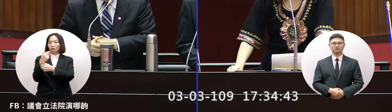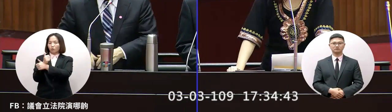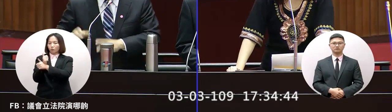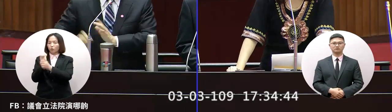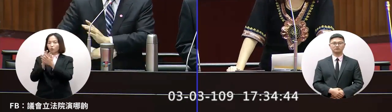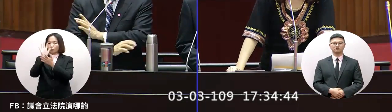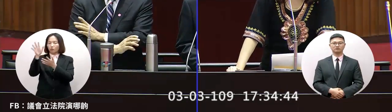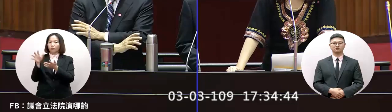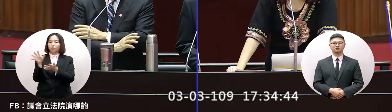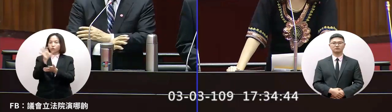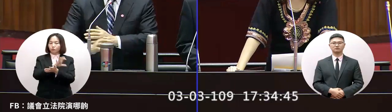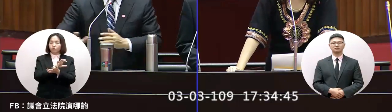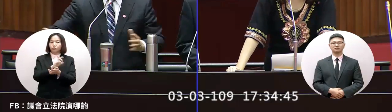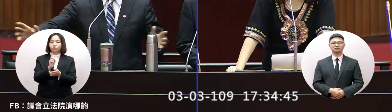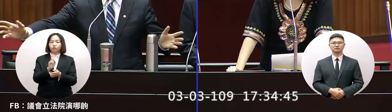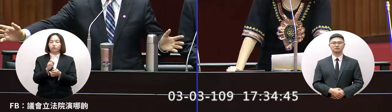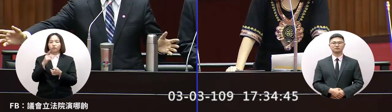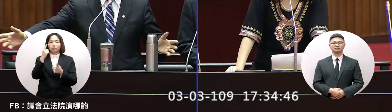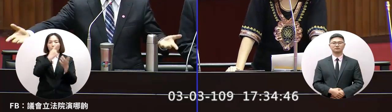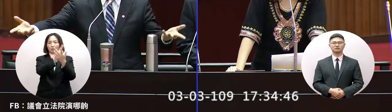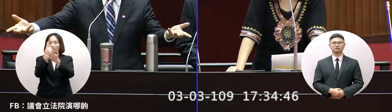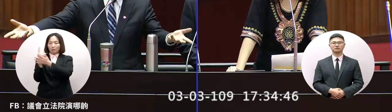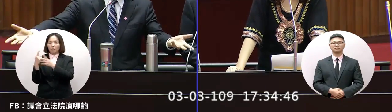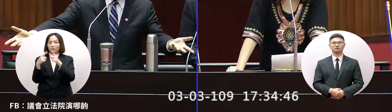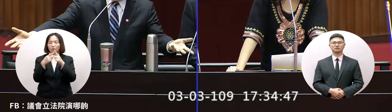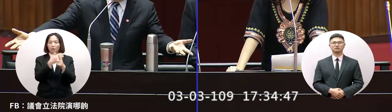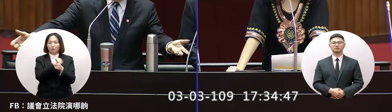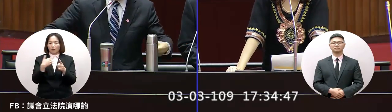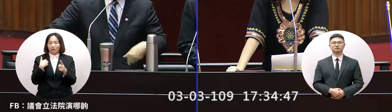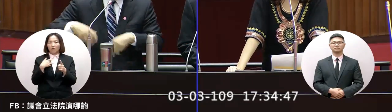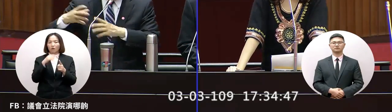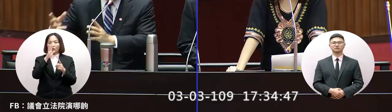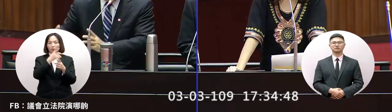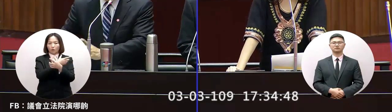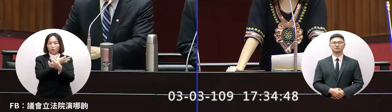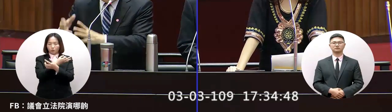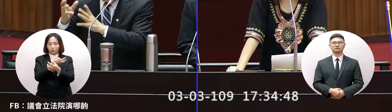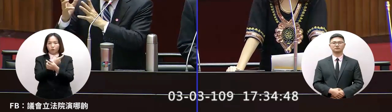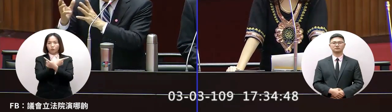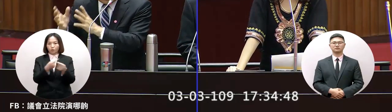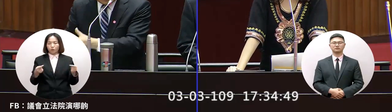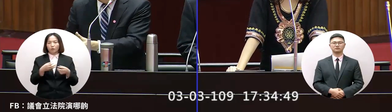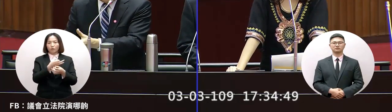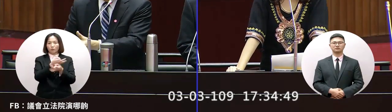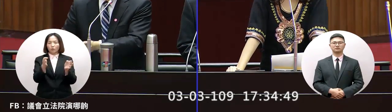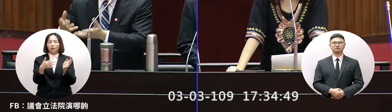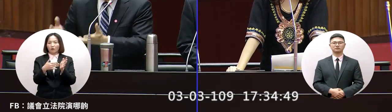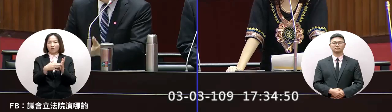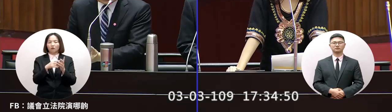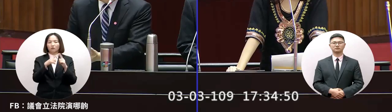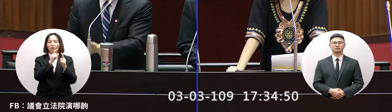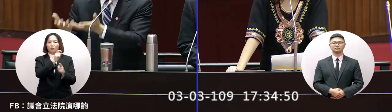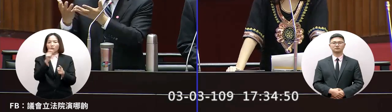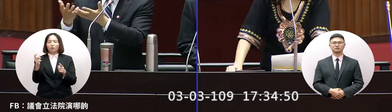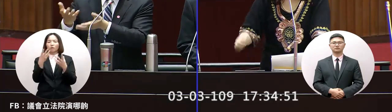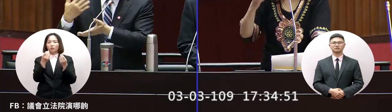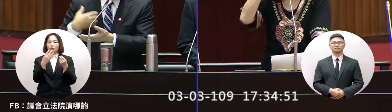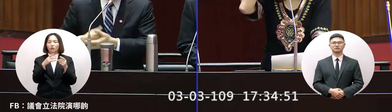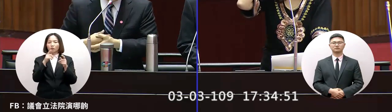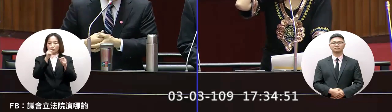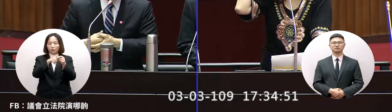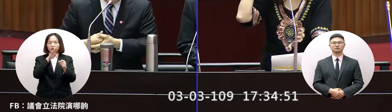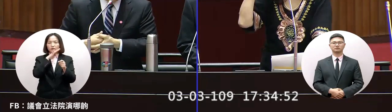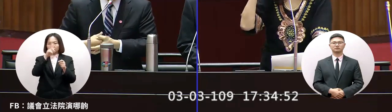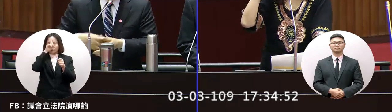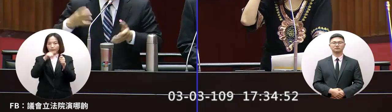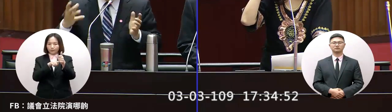后，我们不是用。人人有奖，结果没有出来消费，反而用消费做诱因，刺激